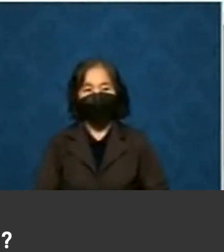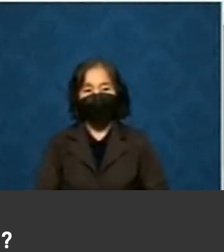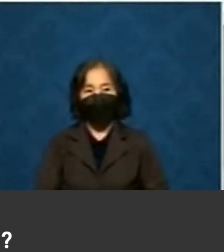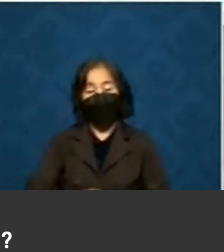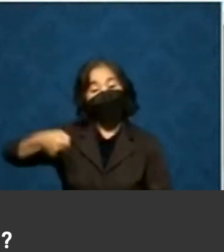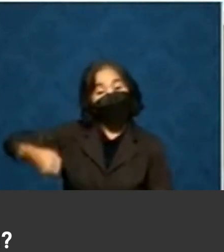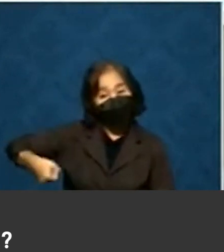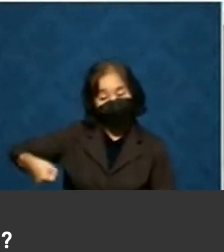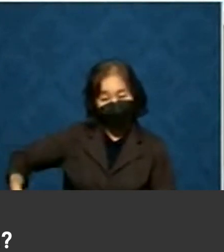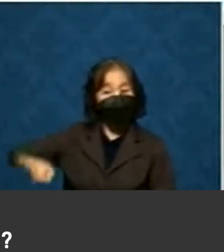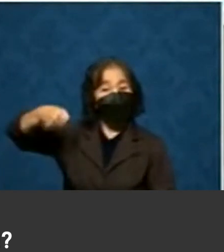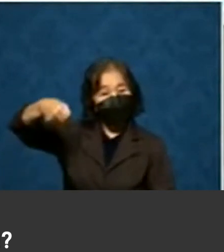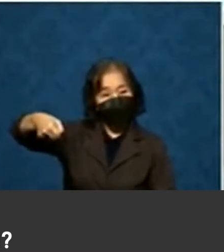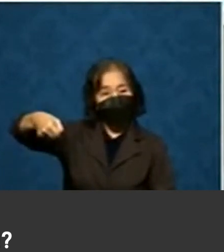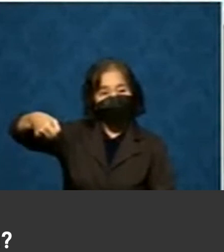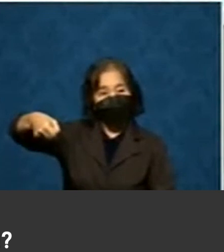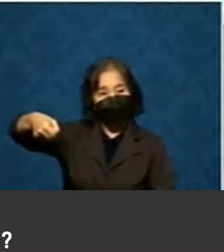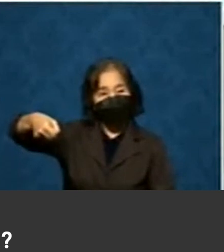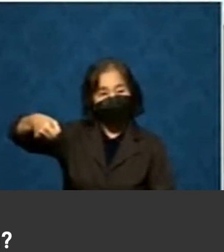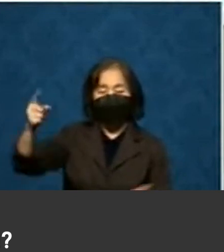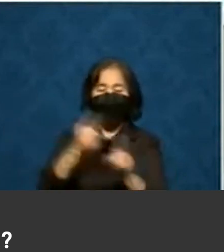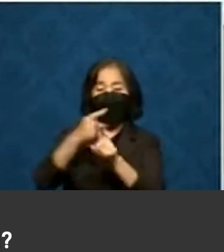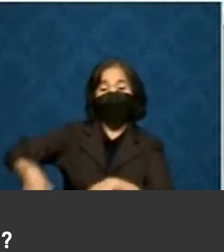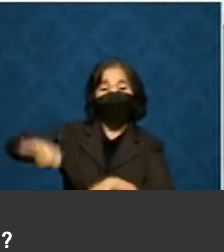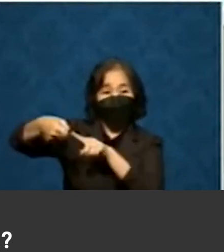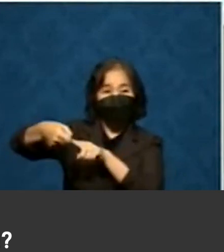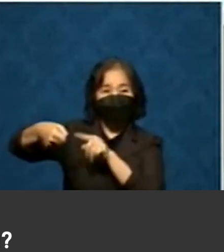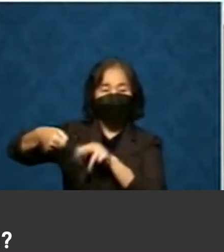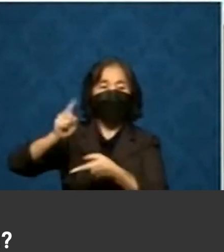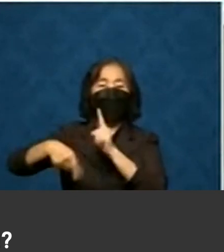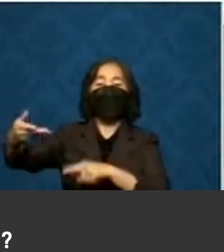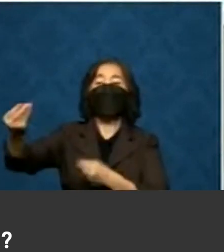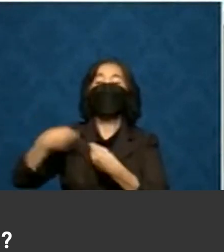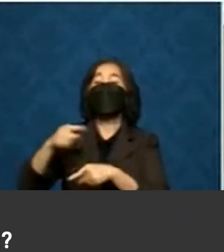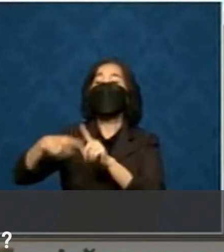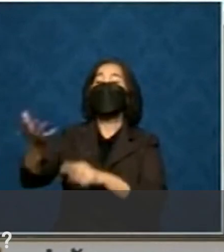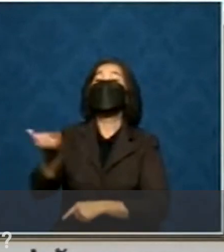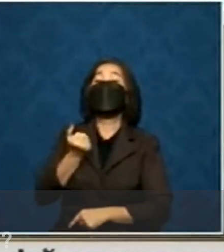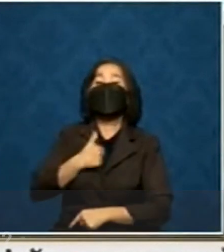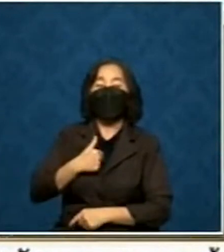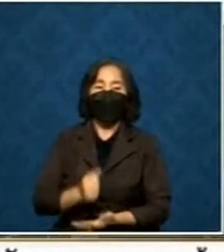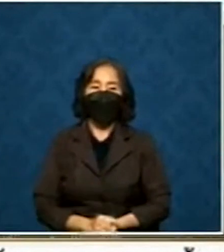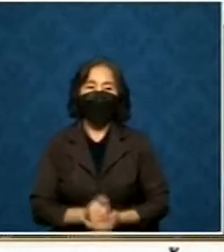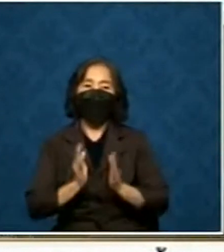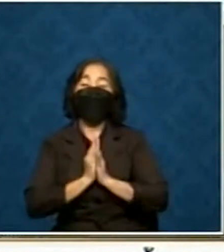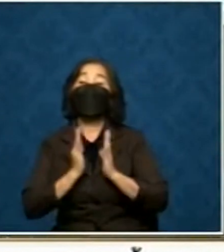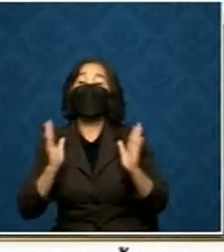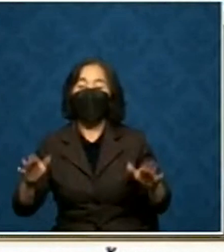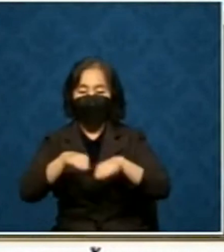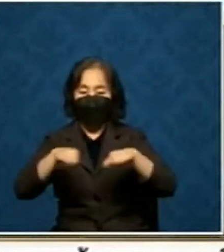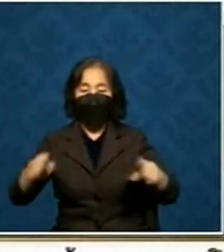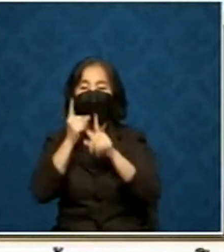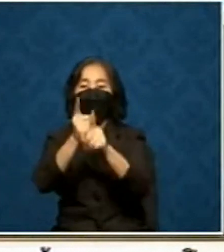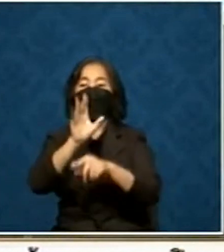ของนัการเมืองทั้สับภาแ่งนี้ต่มาคืเรื่องแหนแม่ในลิกาเพื่อนของผลเอกประวทธวงสุวรรณ์รองนายกรัฐมณ